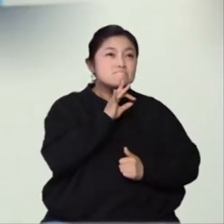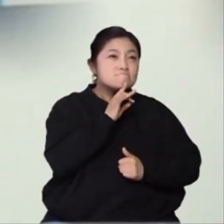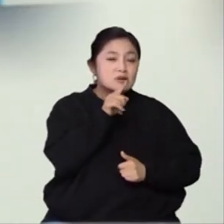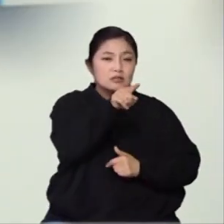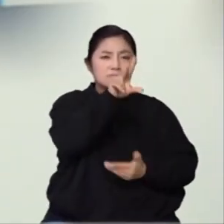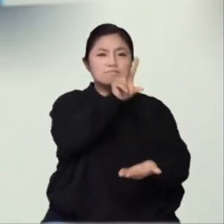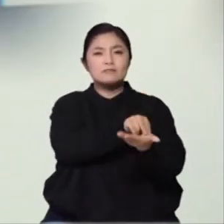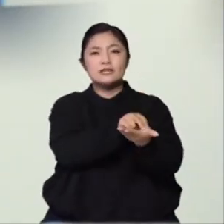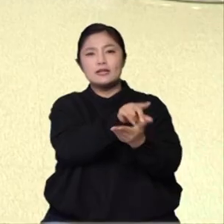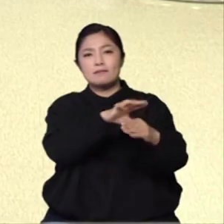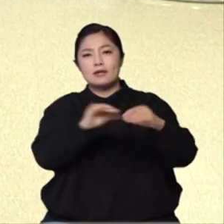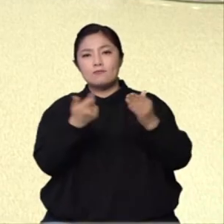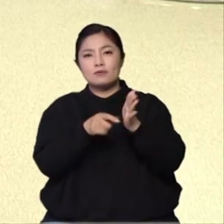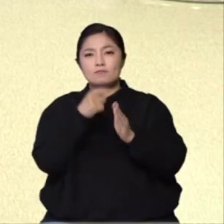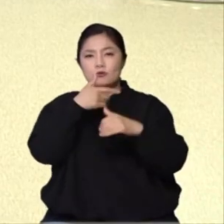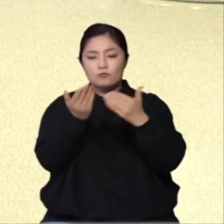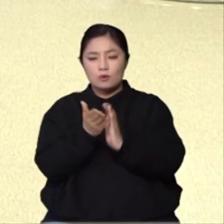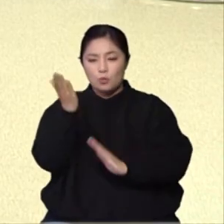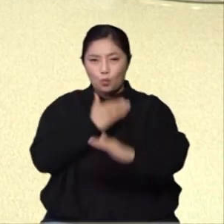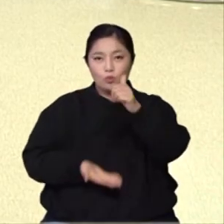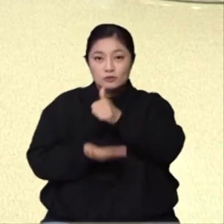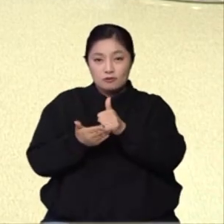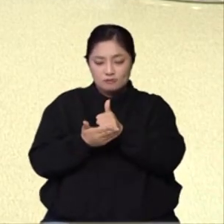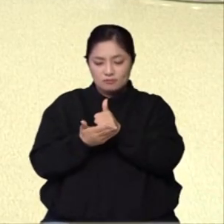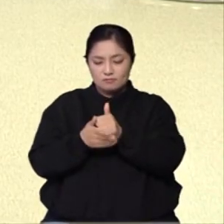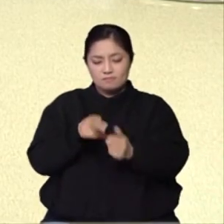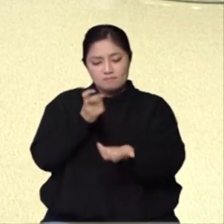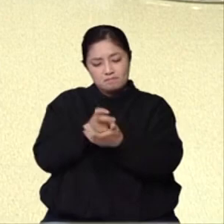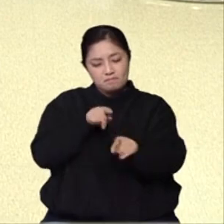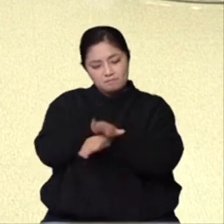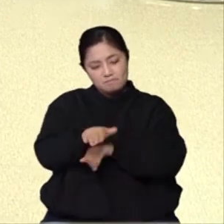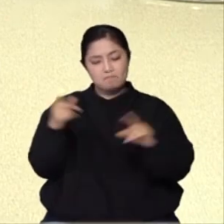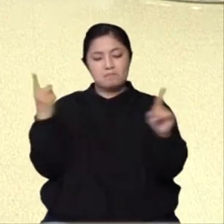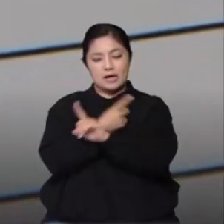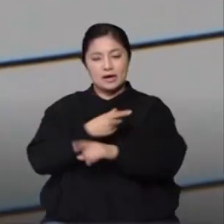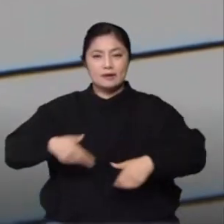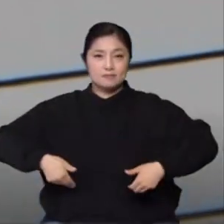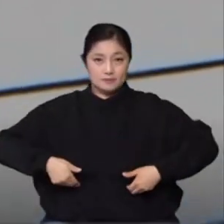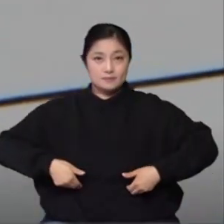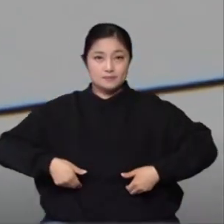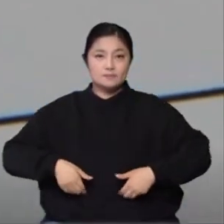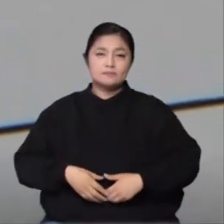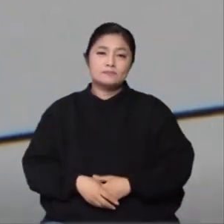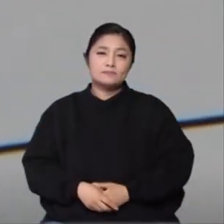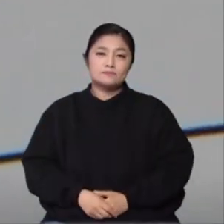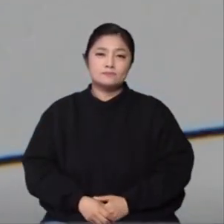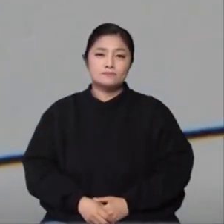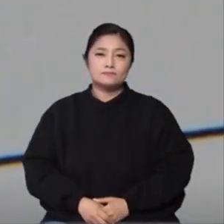폐해를 막기 위한 민주당 공천 제도 개혁이 필요한 이유이기도 합니다 kb c220 길입니다